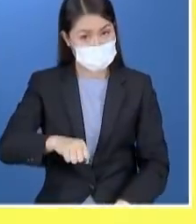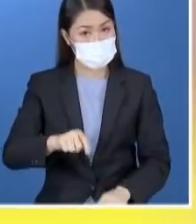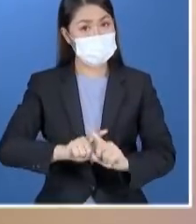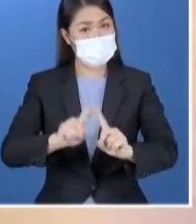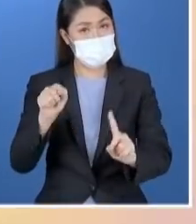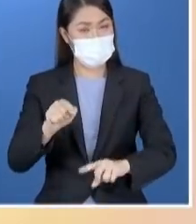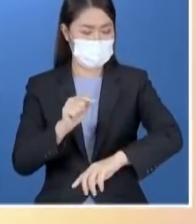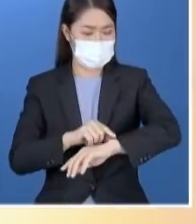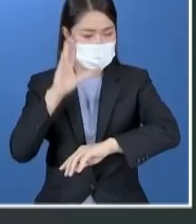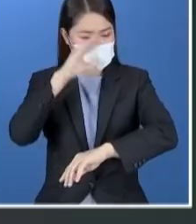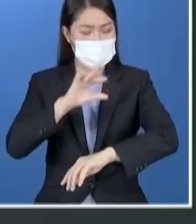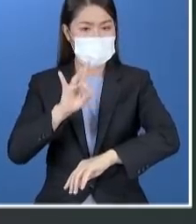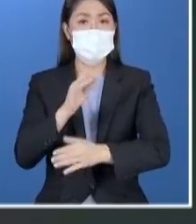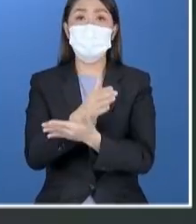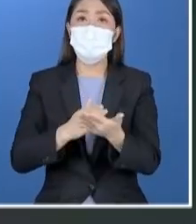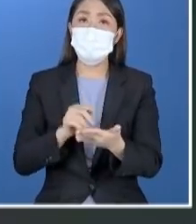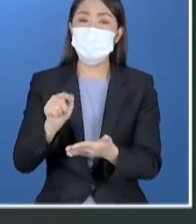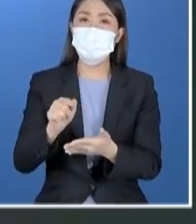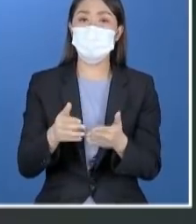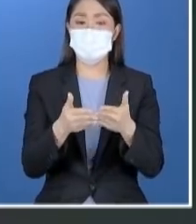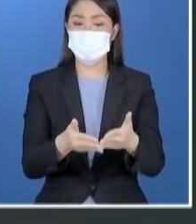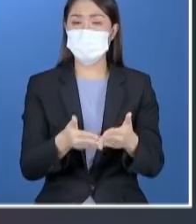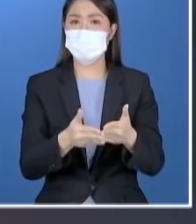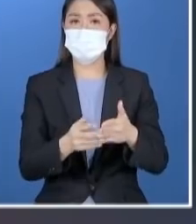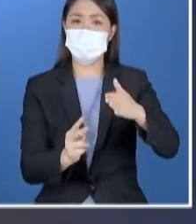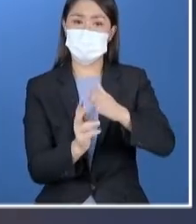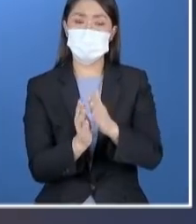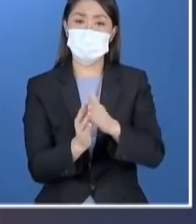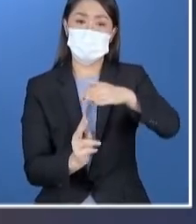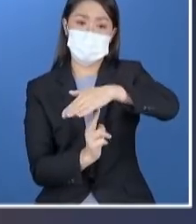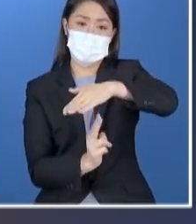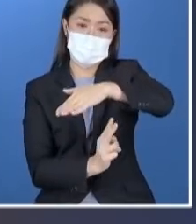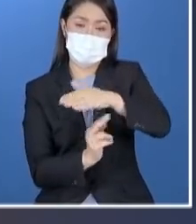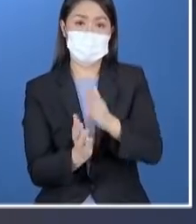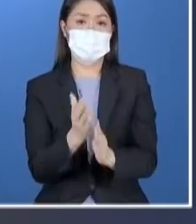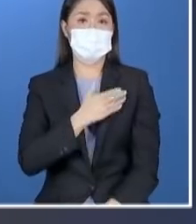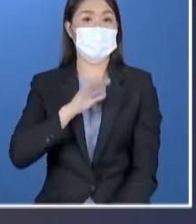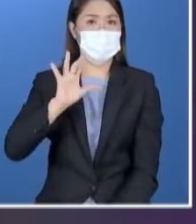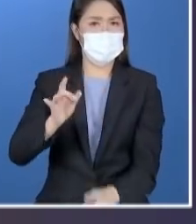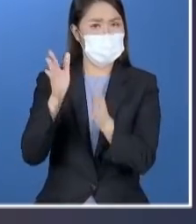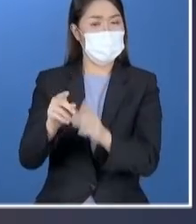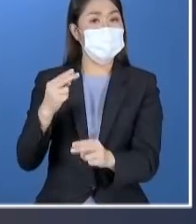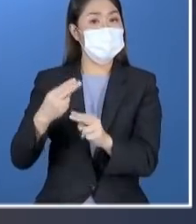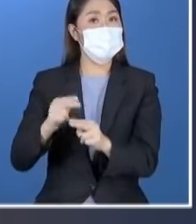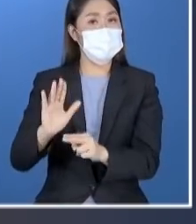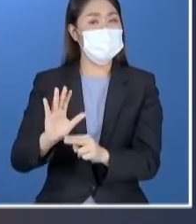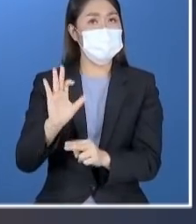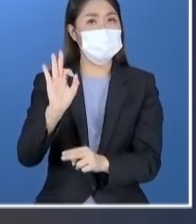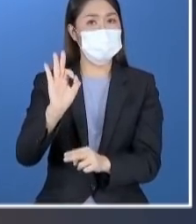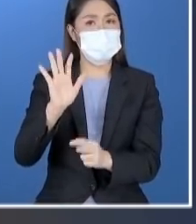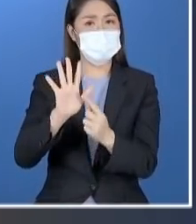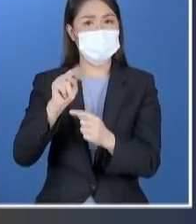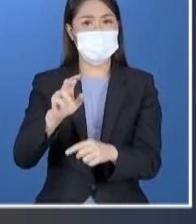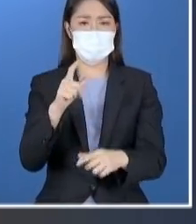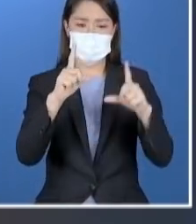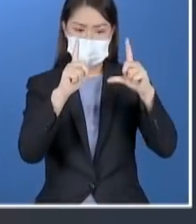าตอน 2:30 น.ที่ไปอยู่ตรงบริเวณสะพานพระราม8 TikTok ที่ว่าเนี่ยมาจากบุคคลที่ใช้ชื่อว่าอัฟฟานนะคะเขาบอกเข